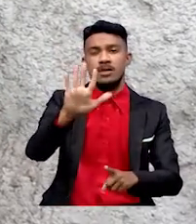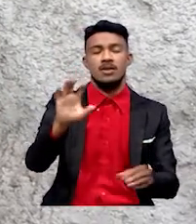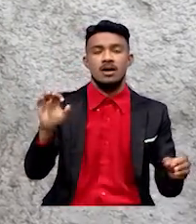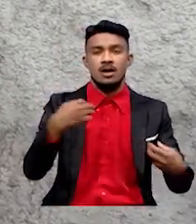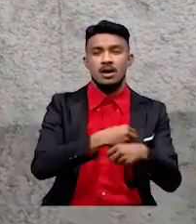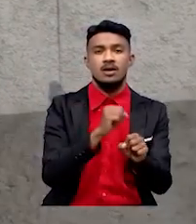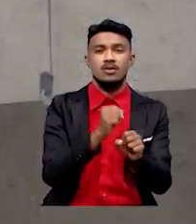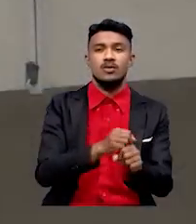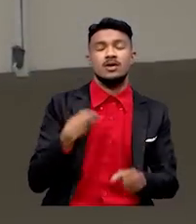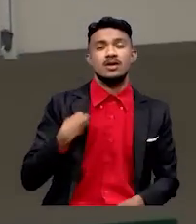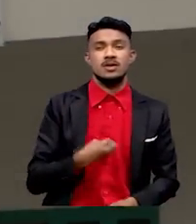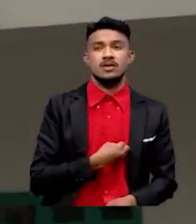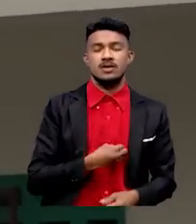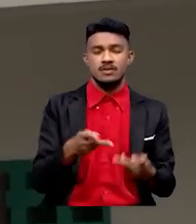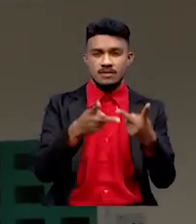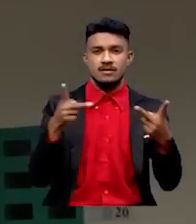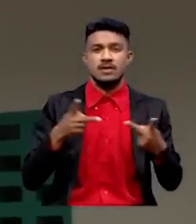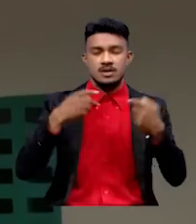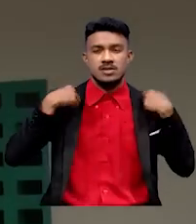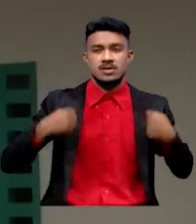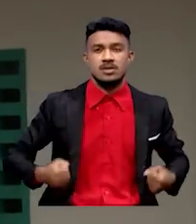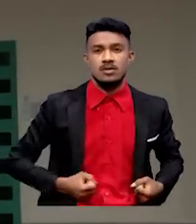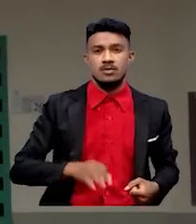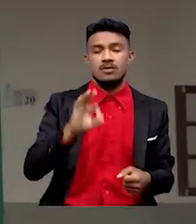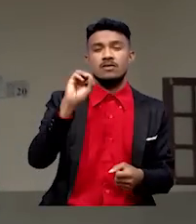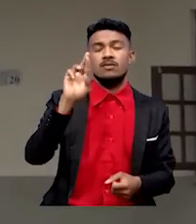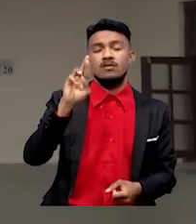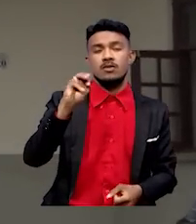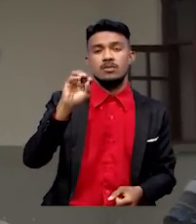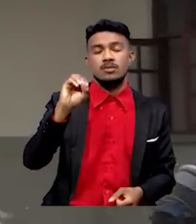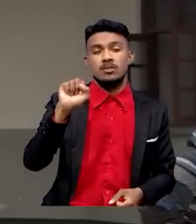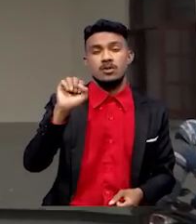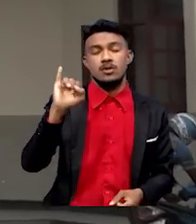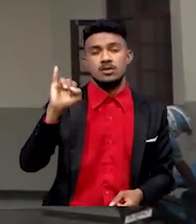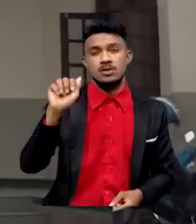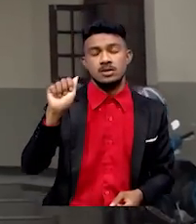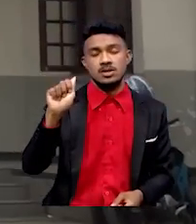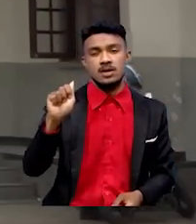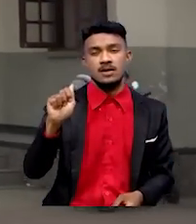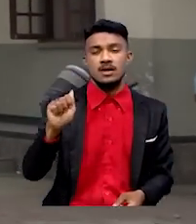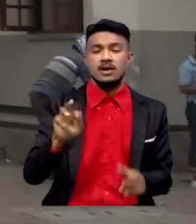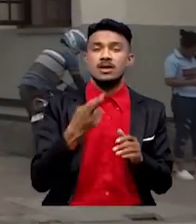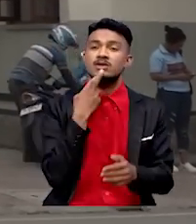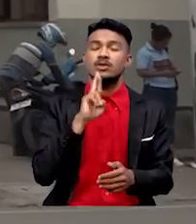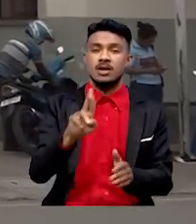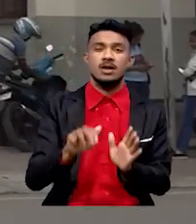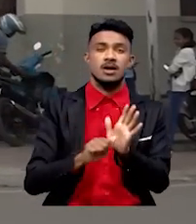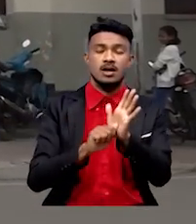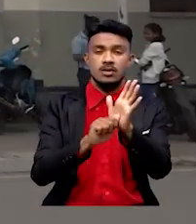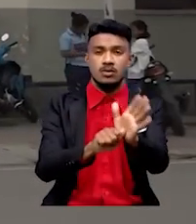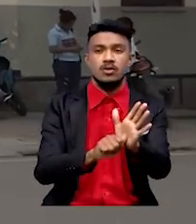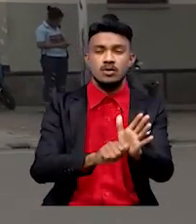ona tratamento ia centro. Saúde Formosa, mas bem, o seu resultado há tudo nia moras